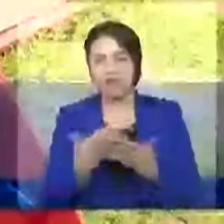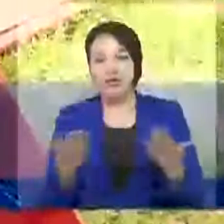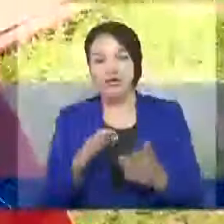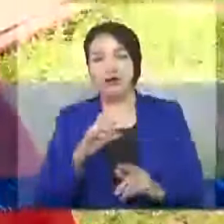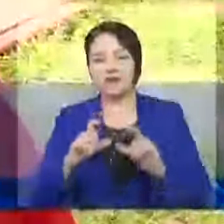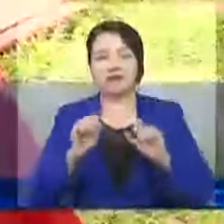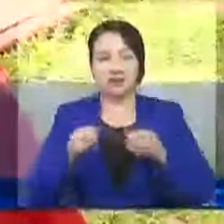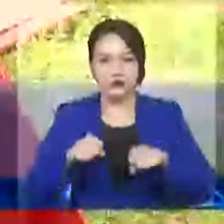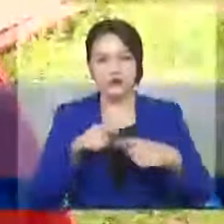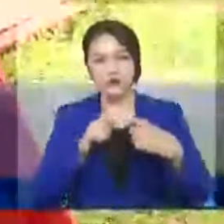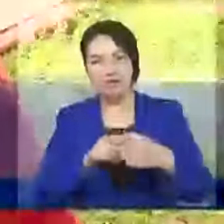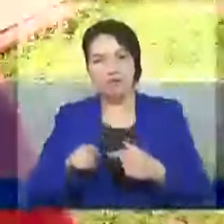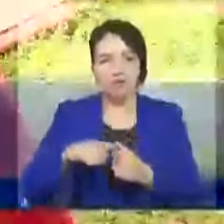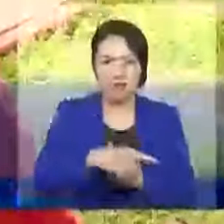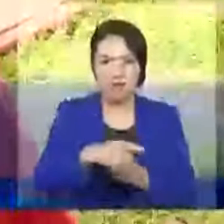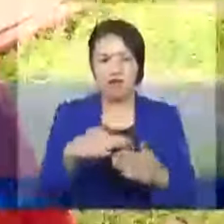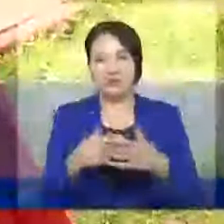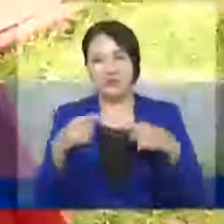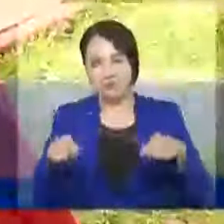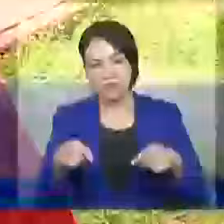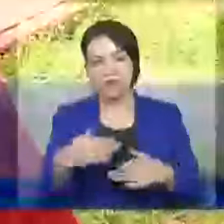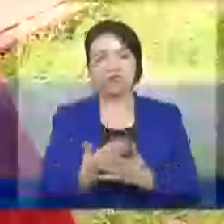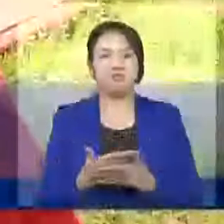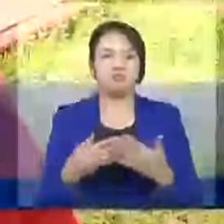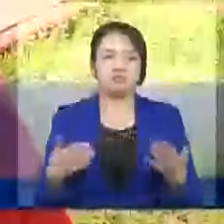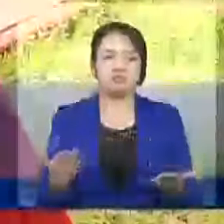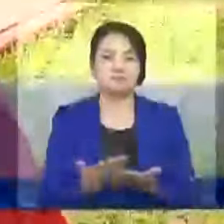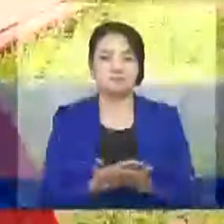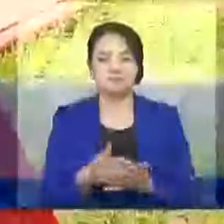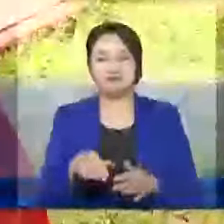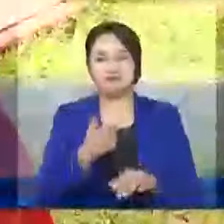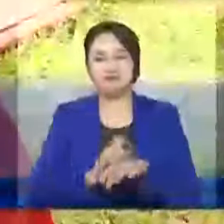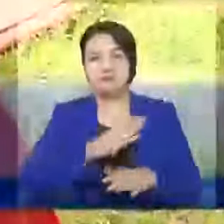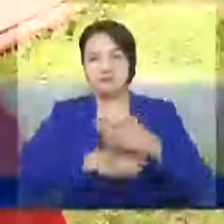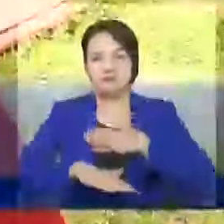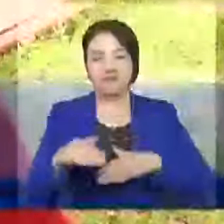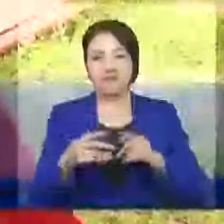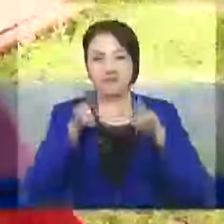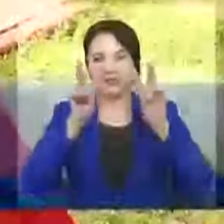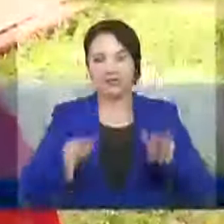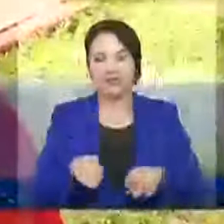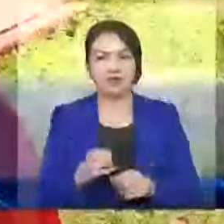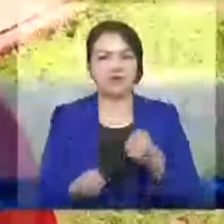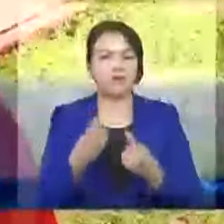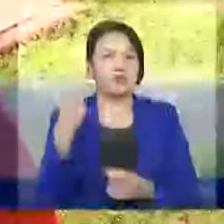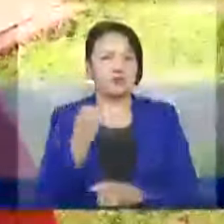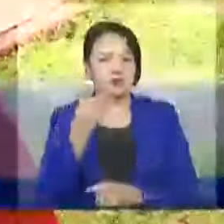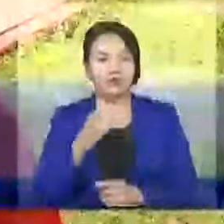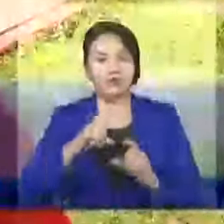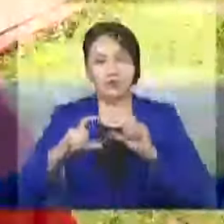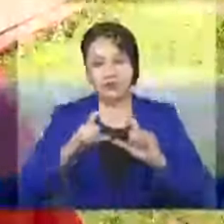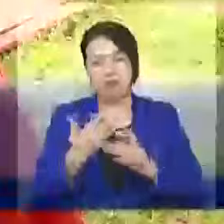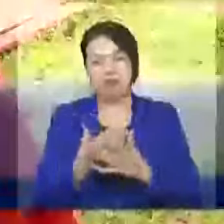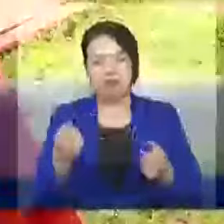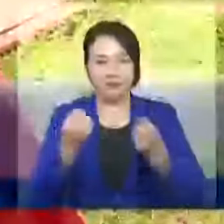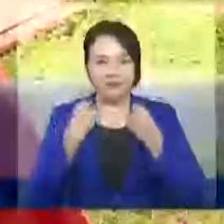фигура может ходить по диагонали, какая может ходить в любую сторону доски и так далее. Я очень рад, что здесь, в лагере, у них появляется интерес к шахматам. Ведь этот